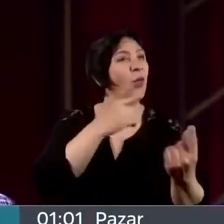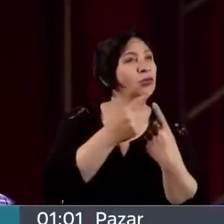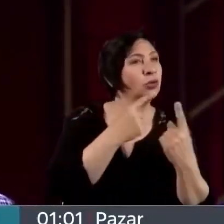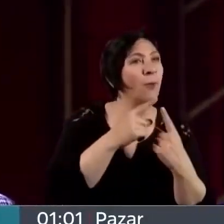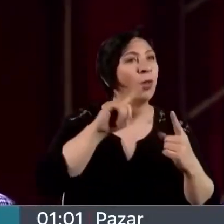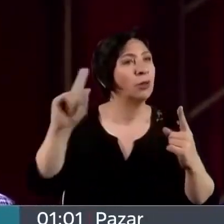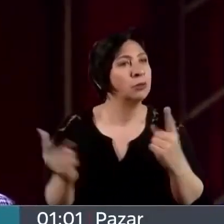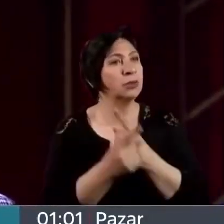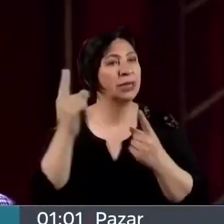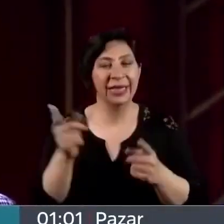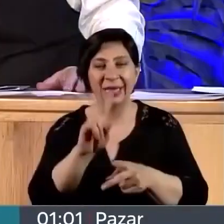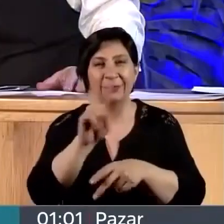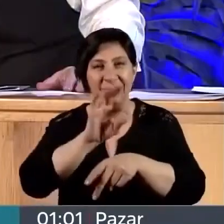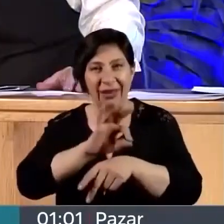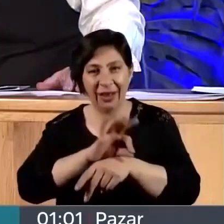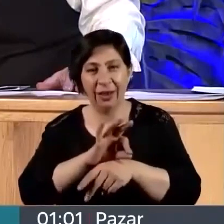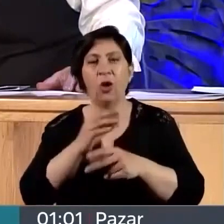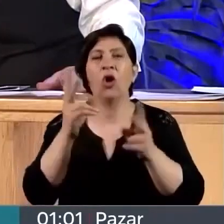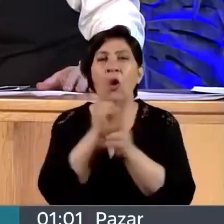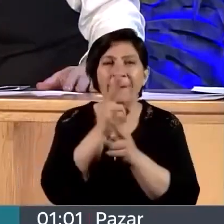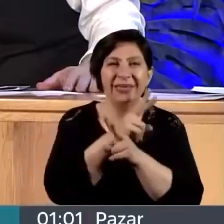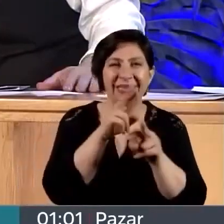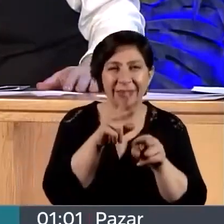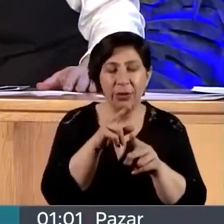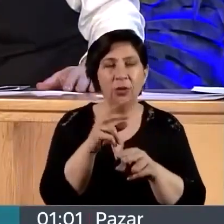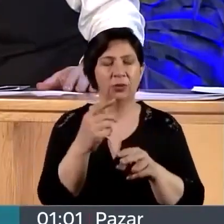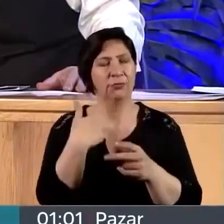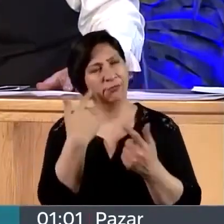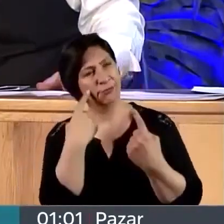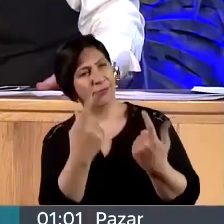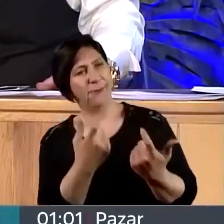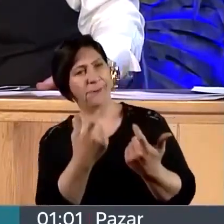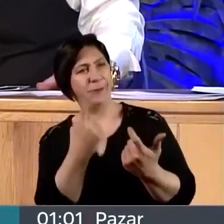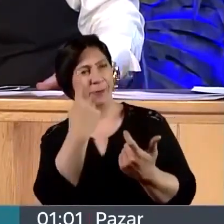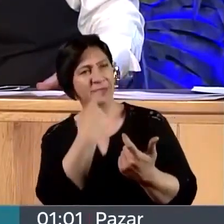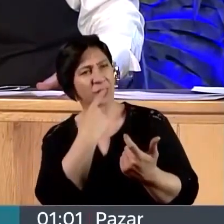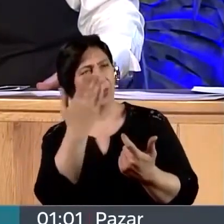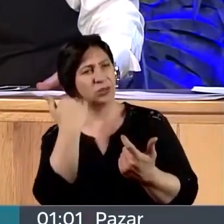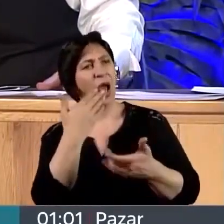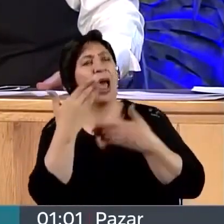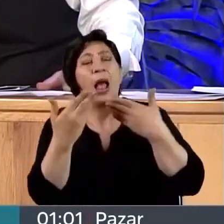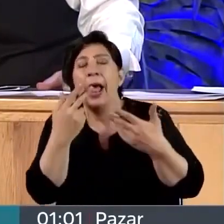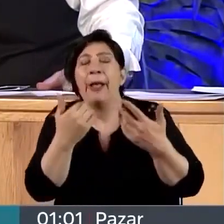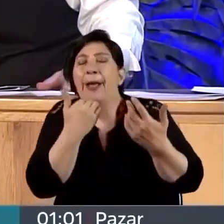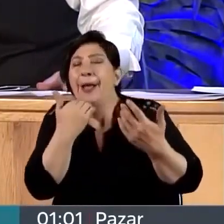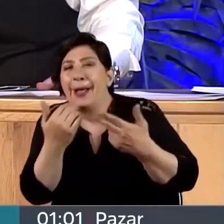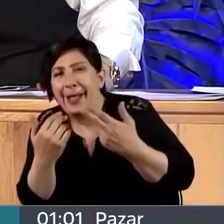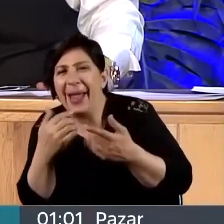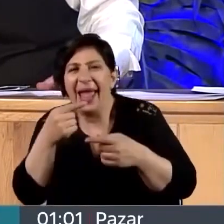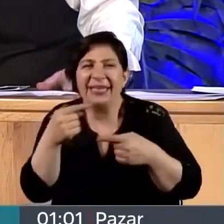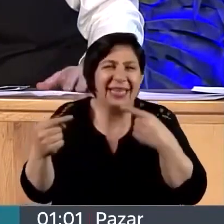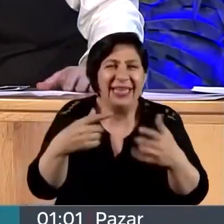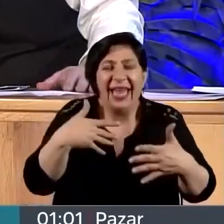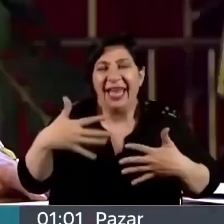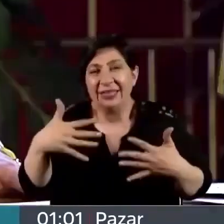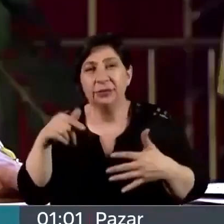Onlar arka arkaya 20'şer dakika çıkıyorlar. Ramarva Comedy Night diye. Gözümün önünde bir sene önce böyle anlatamayan ama ya da yani böyle eksik